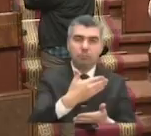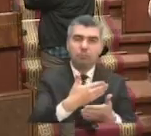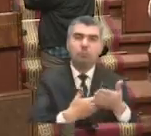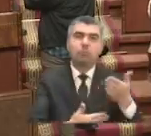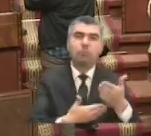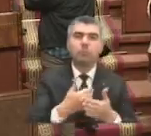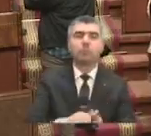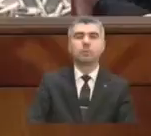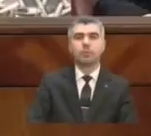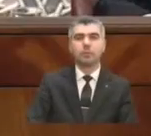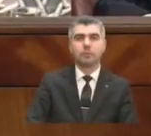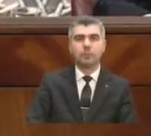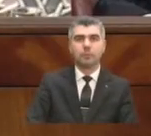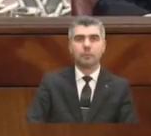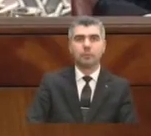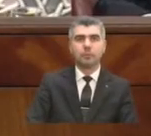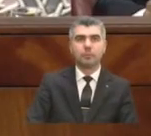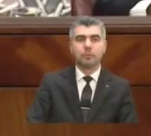التالي